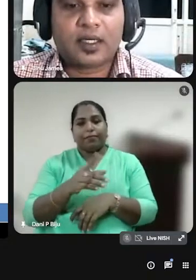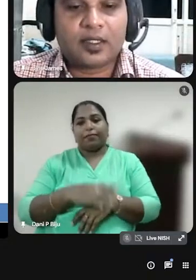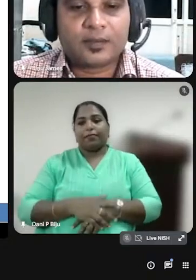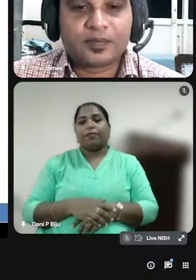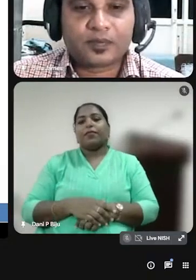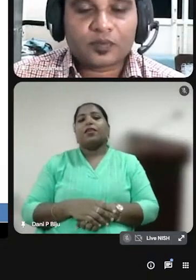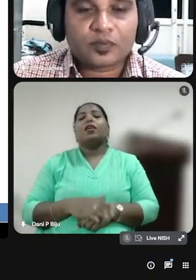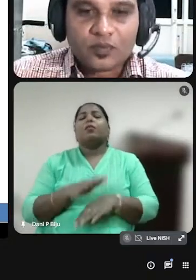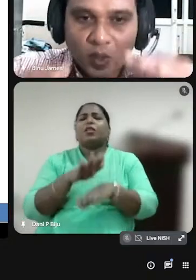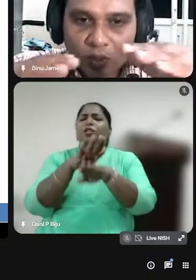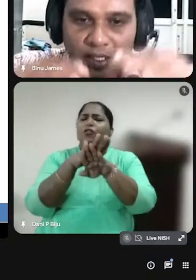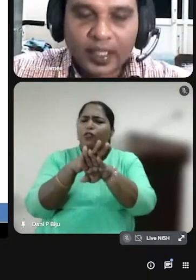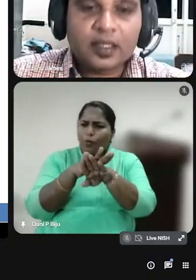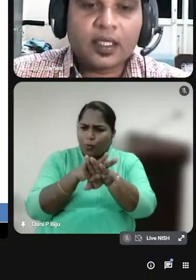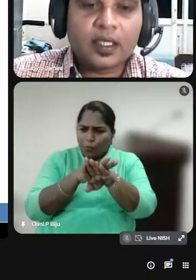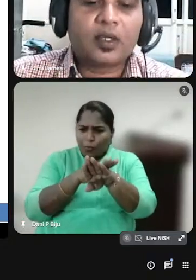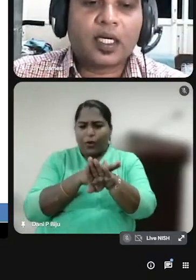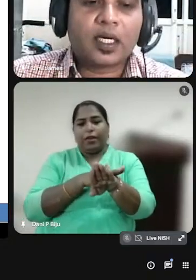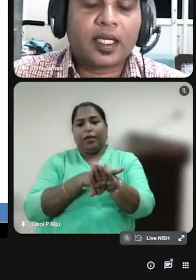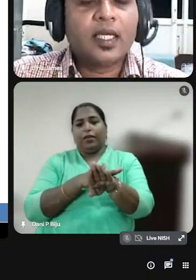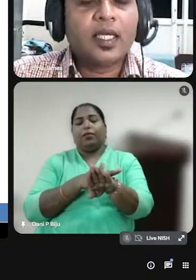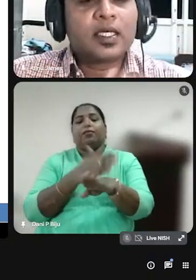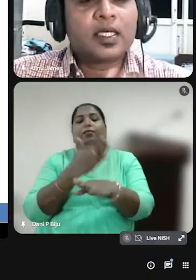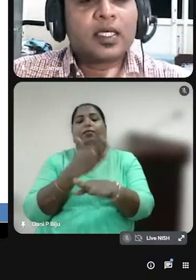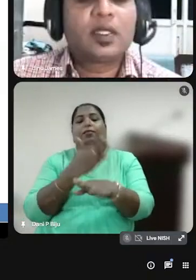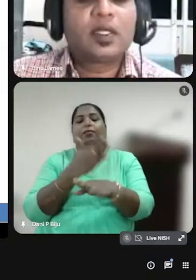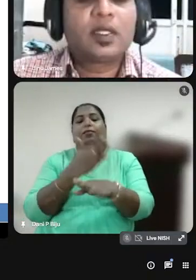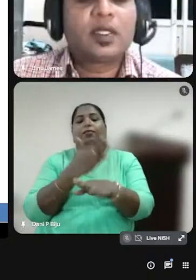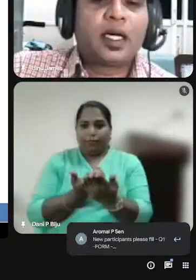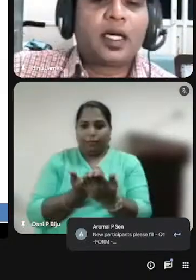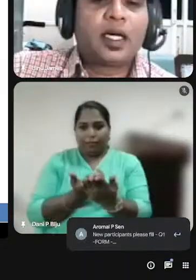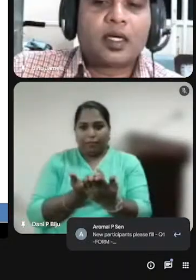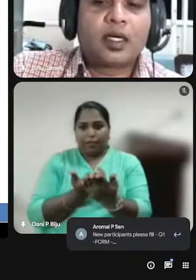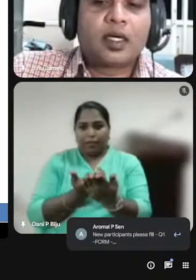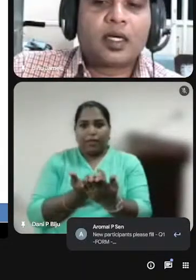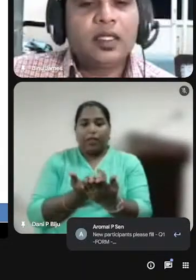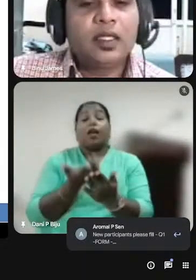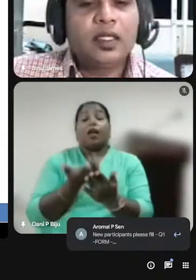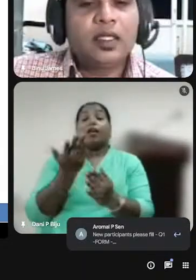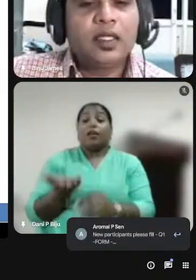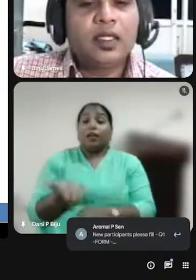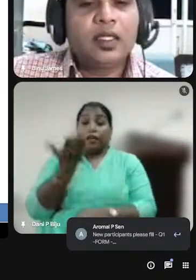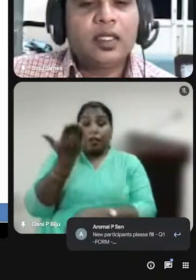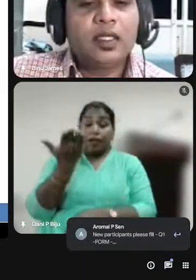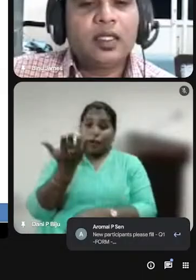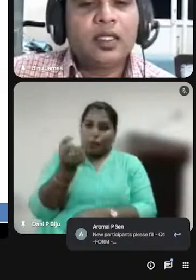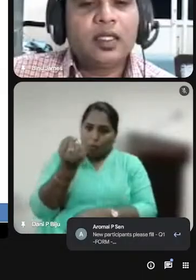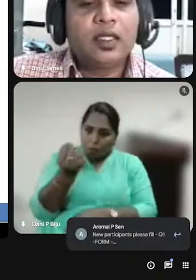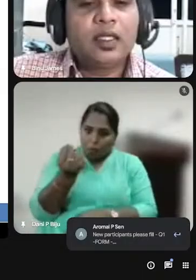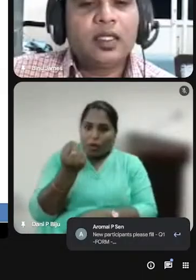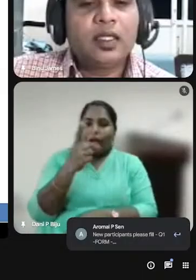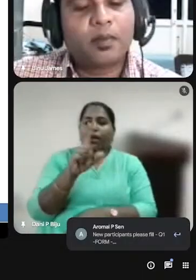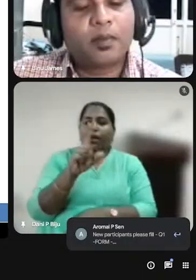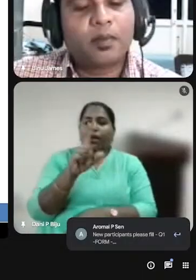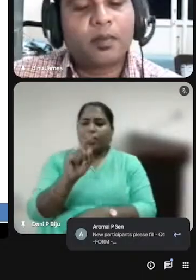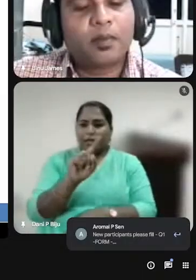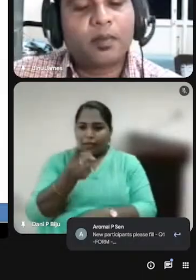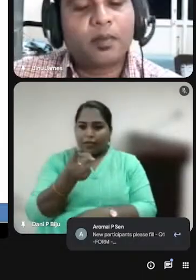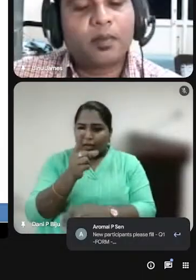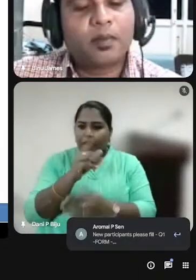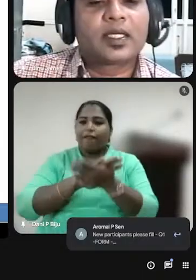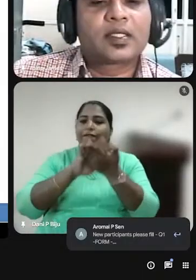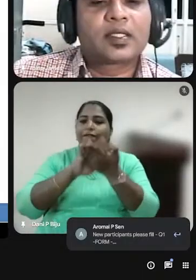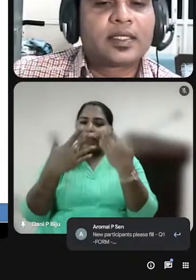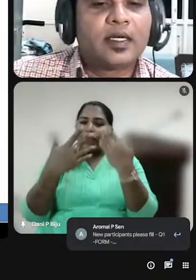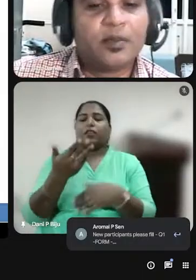താഴേക്ക്, ഒറ്റയടിക്ക് താഴോട്ട് താഴാതെ സാവധാനം താഴേക്ക് താഴ്ത്തുക. ഇത് വളരെ ഇമ്പോർട്ടന്റ് ആയിട്ടും വളരെ